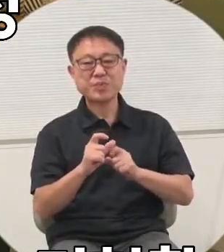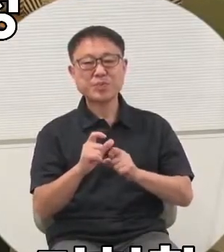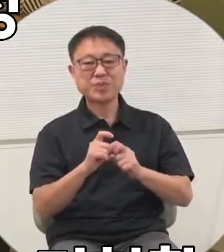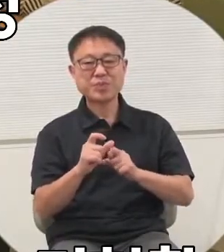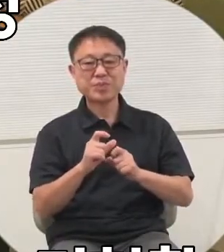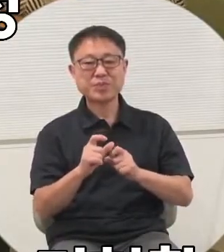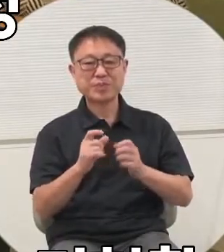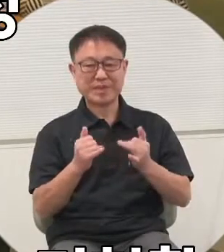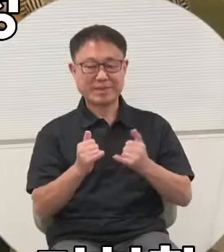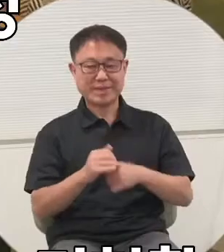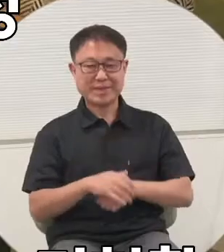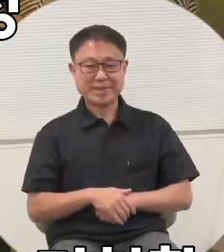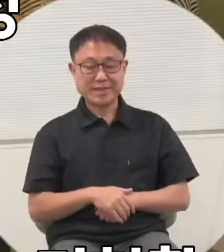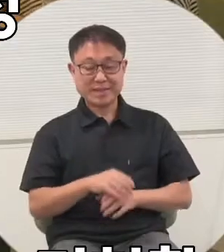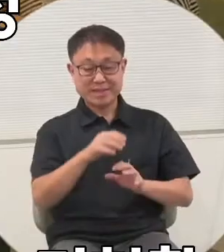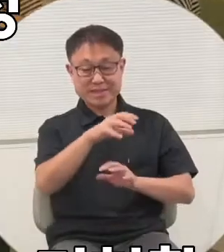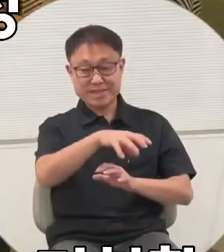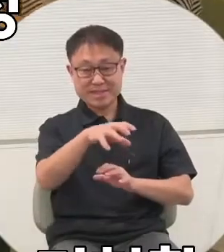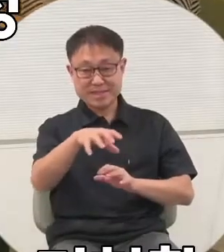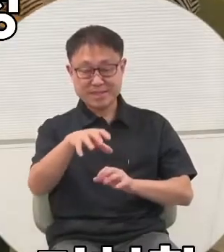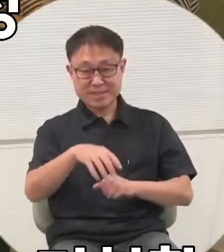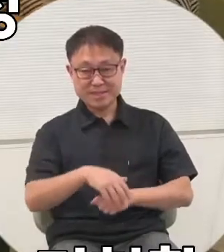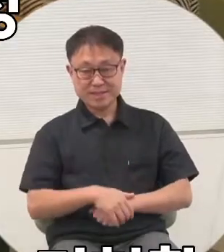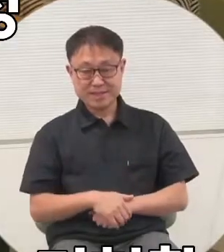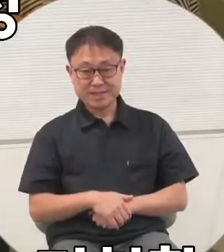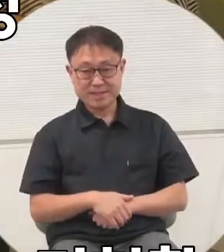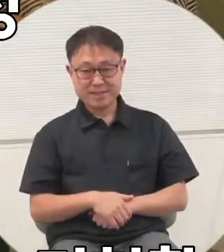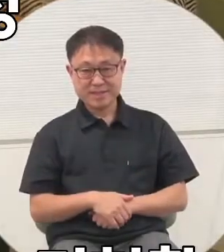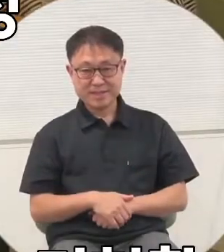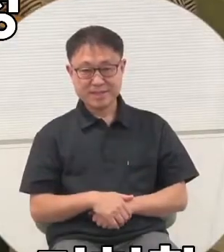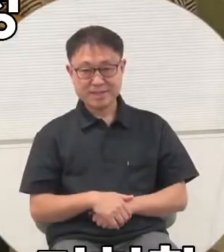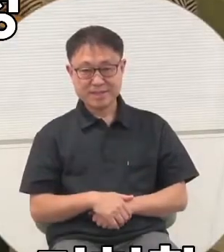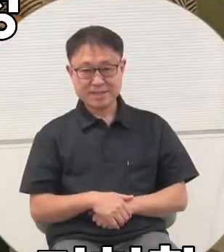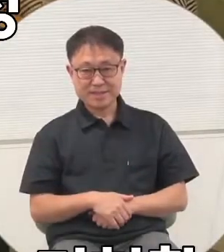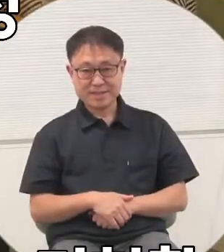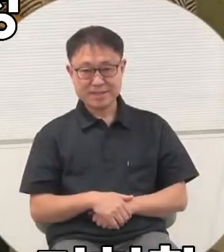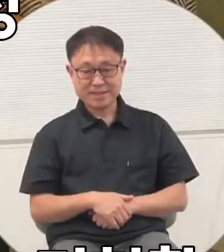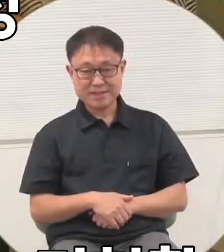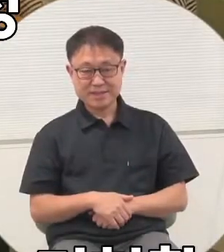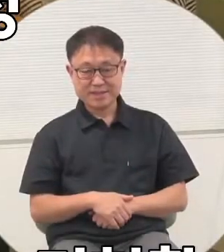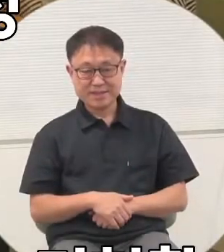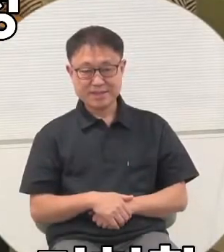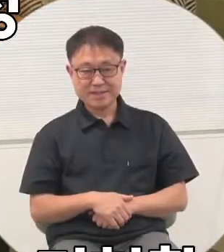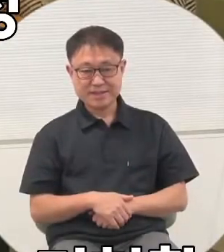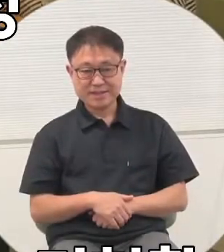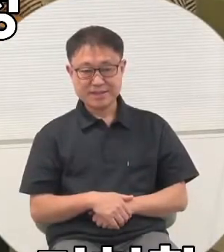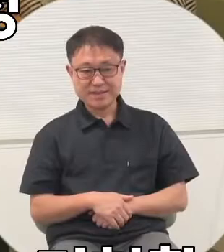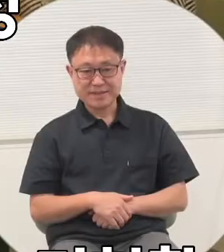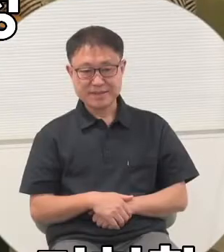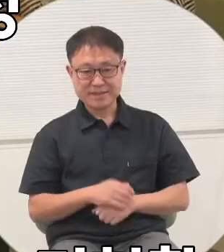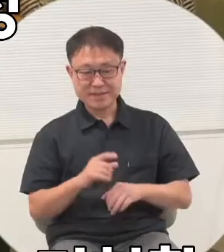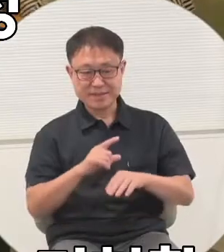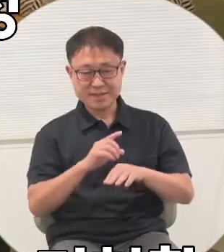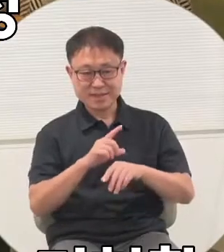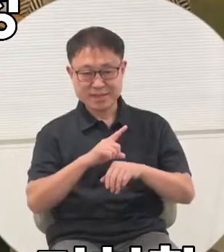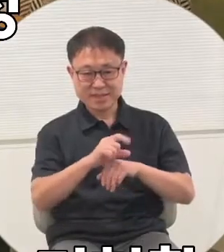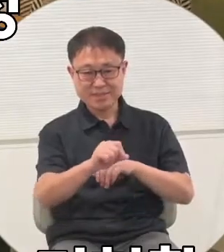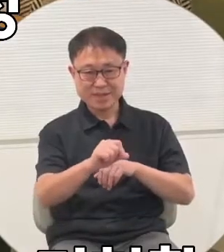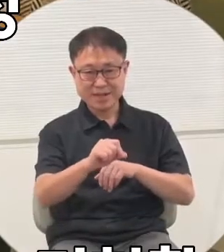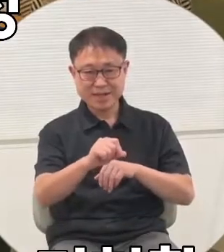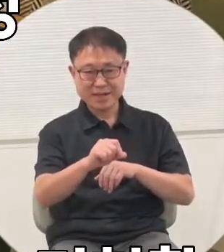해주신 건데 이젠 지역에서 다 해결해야 된다. 그러니까 먼데 가는 것이 아니라 예전에는 뭐 지방이라든가 뭐